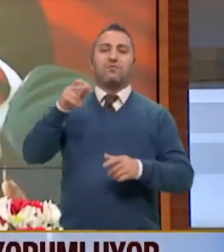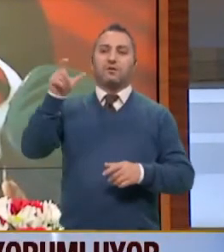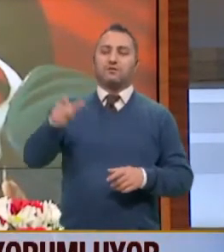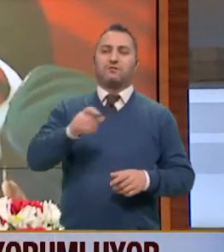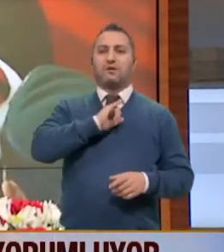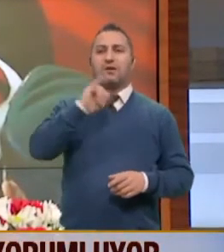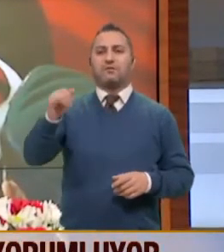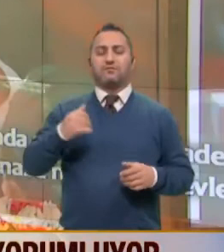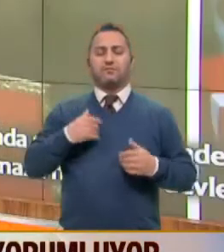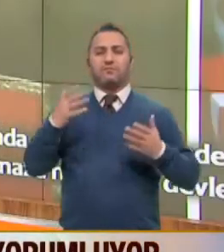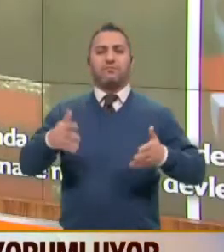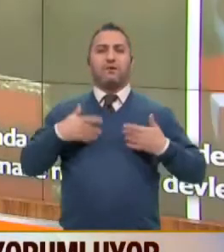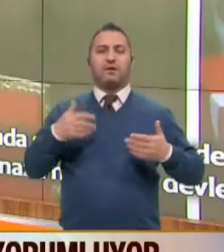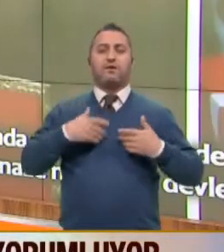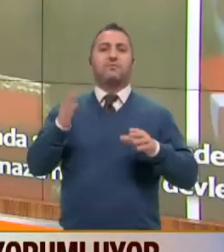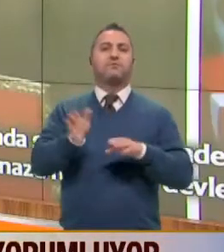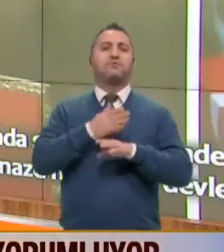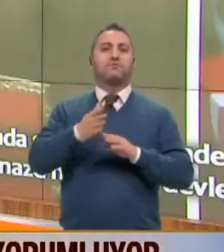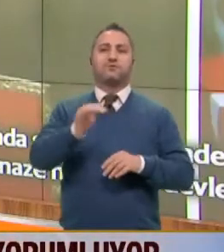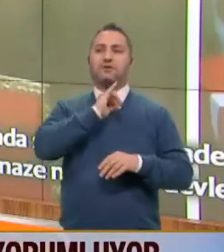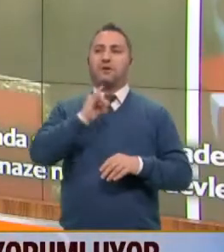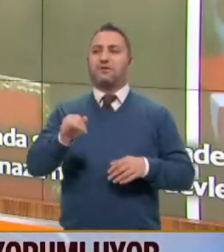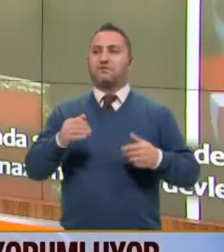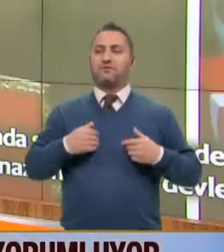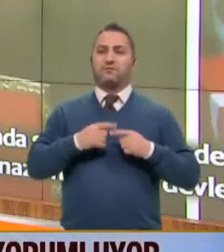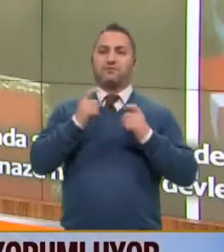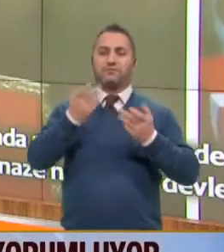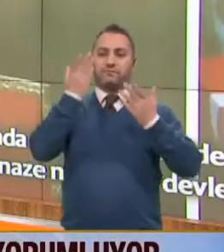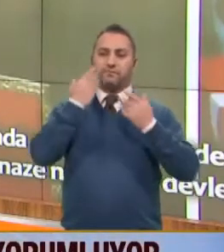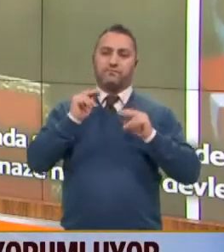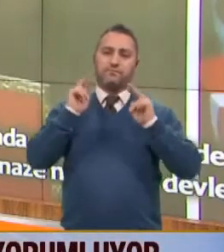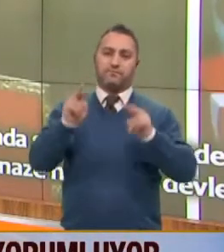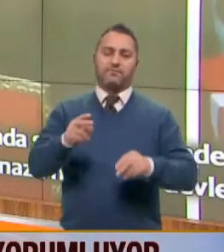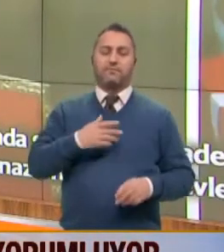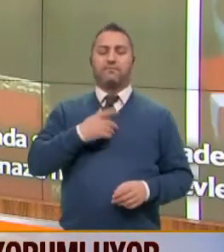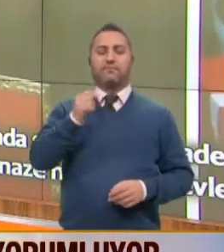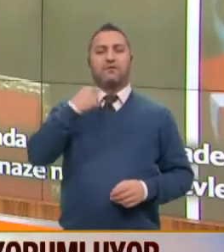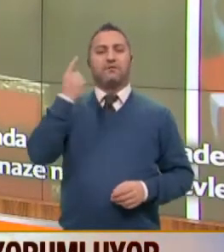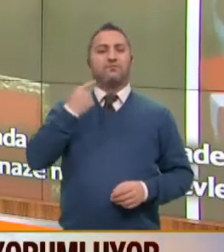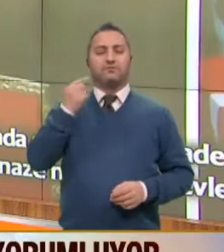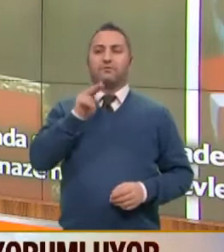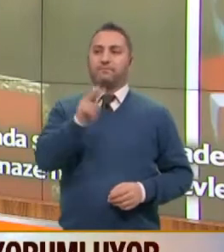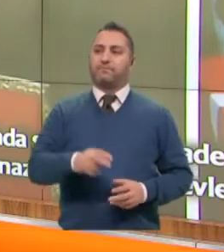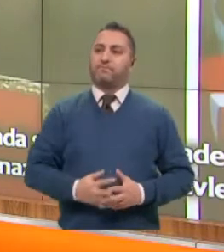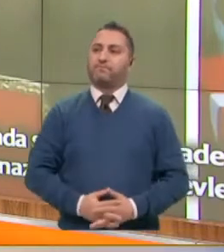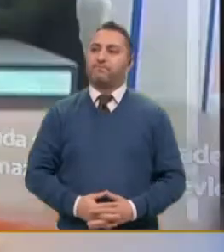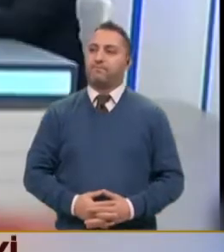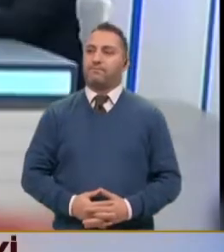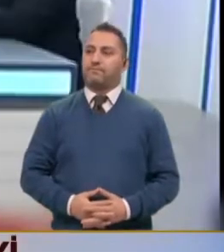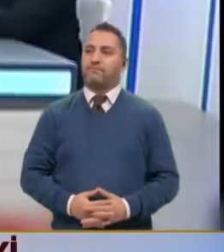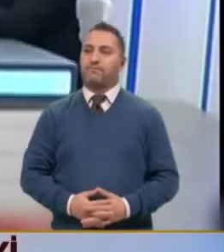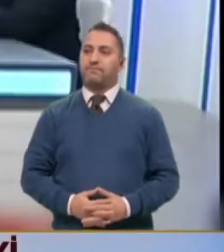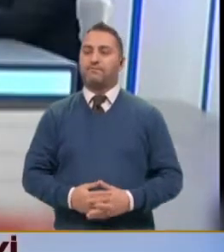Biz de merak ettik acaba bunu neden eleştirdi, nasıl eleştirdi diye. İzleyelim bakalım sizler ne düşüneceksiniz.